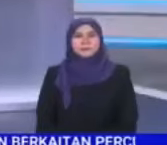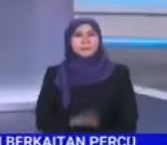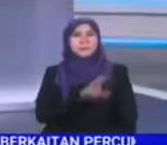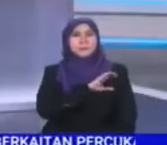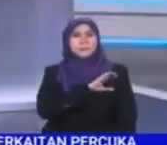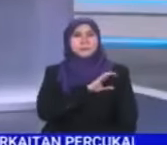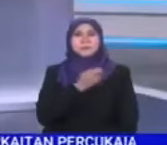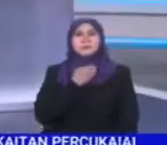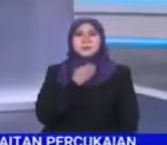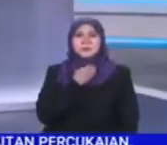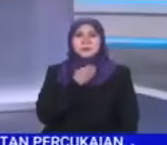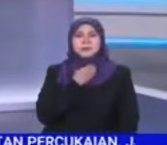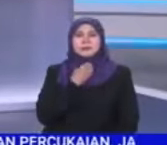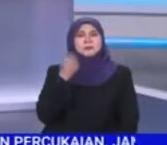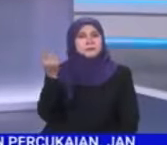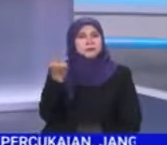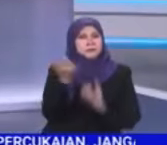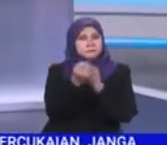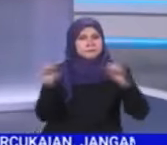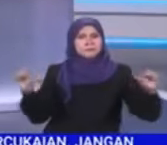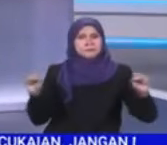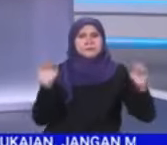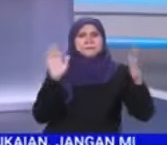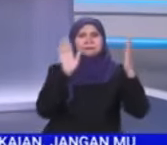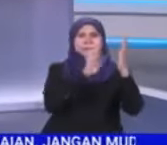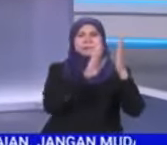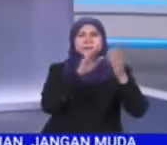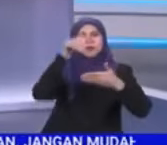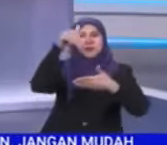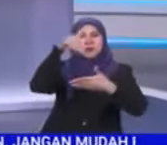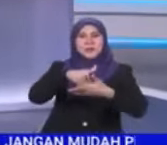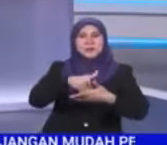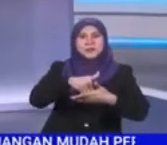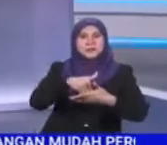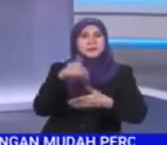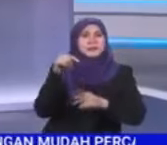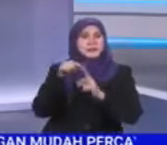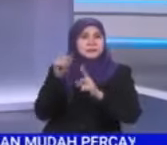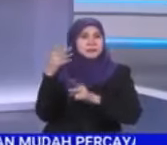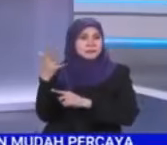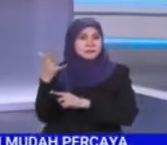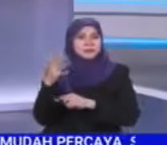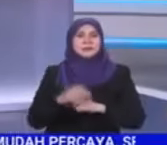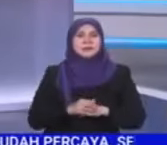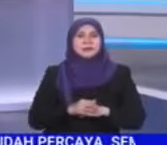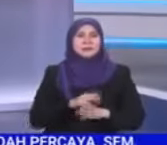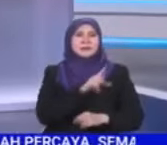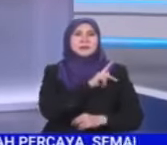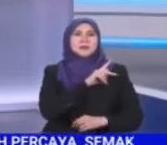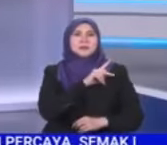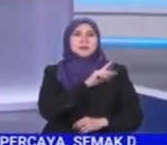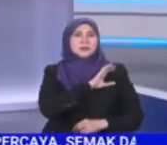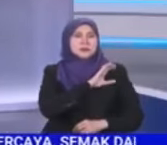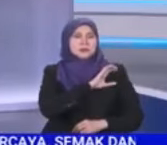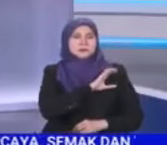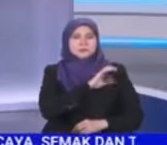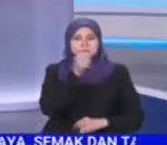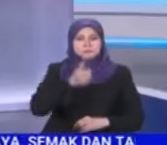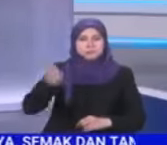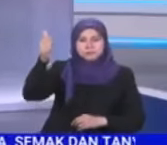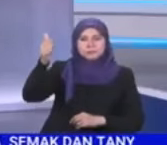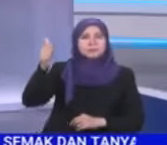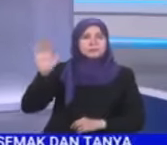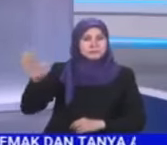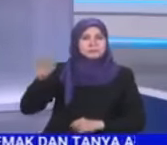Polis Perak sentiasa bersiap sedia untuk menghadapi pilihan raya umum ke-15. Ketua Polis Perak, Dato' Mio Farid Al-Atrash